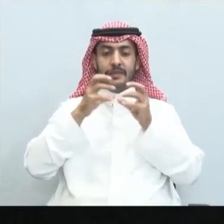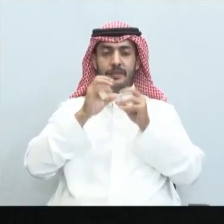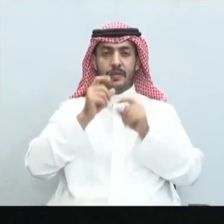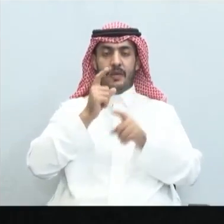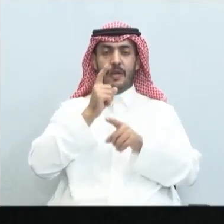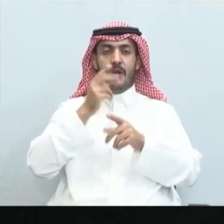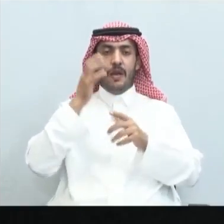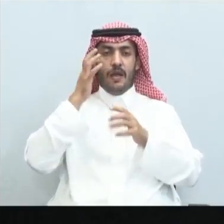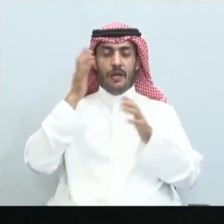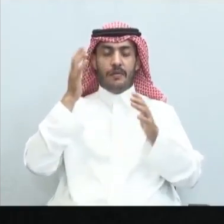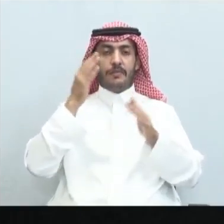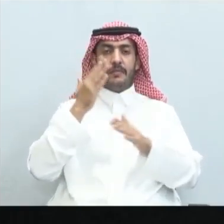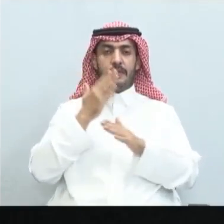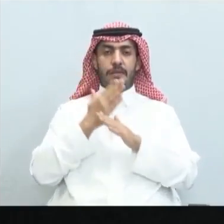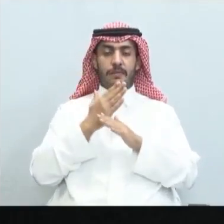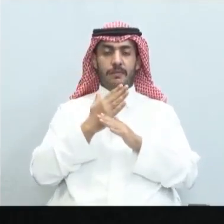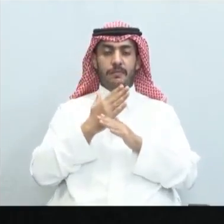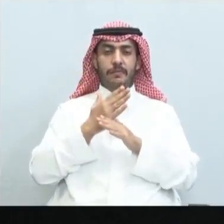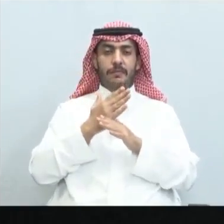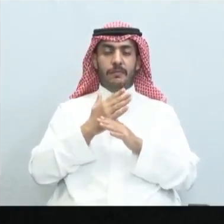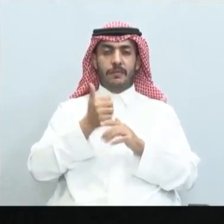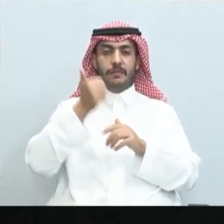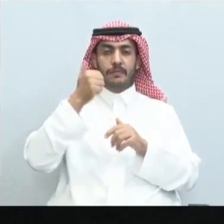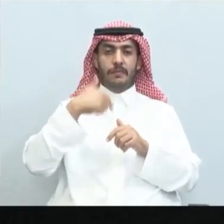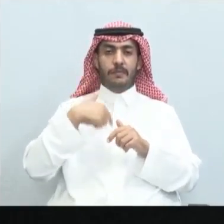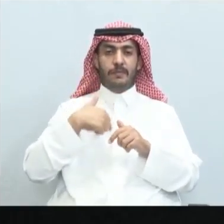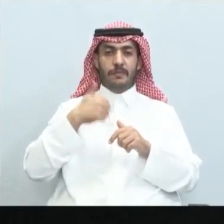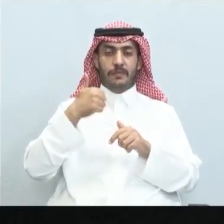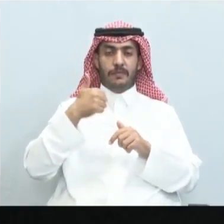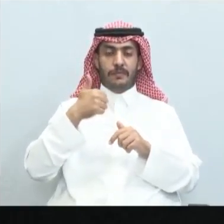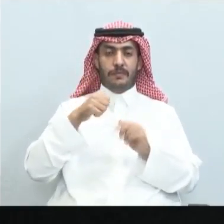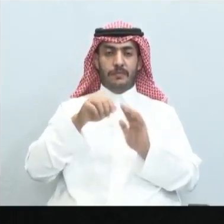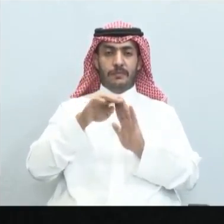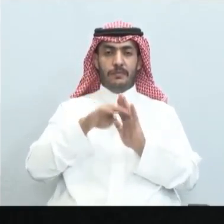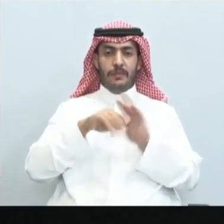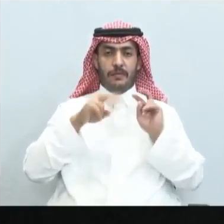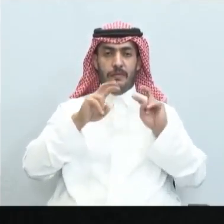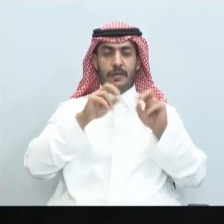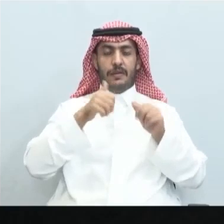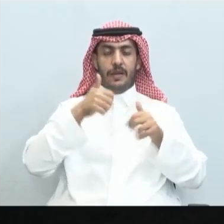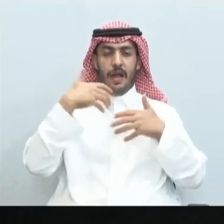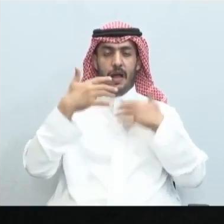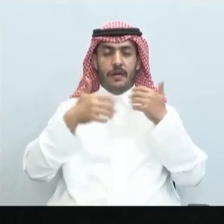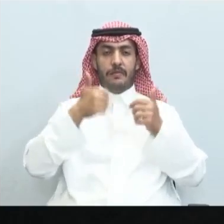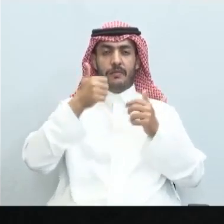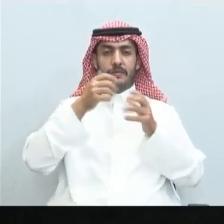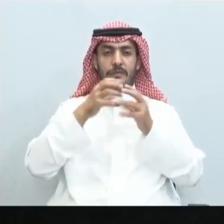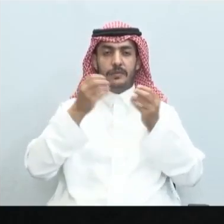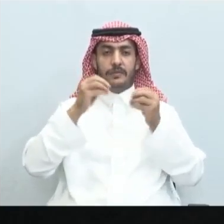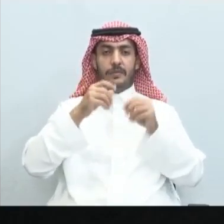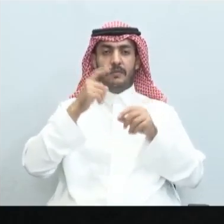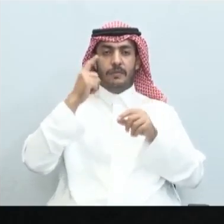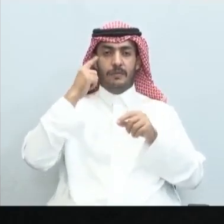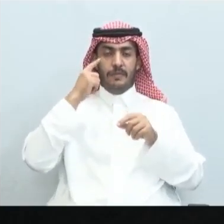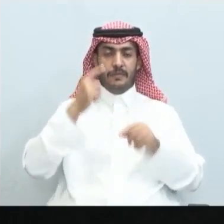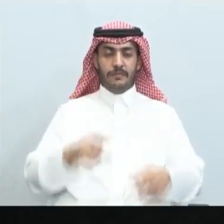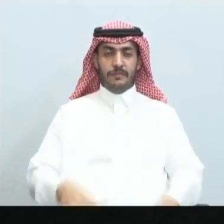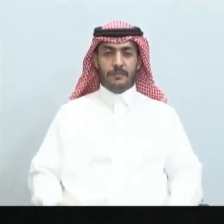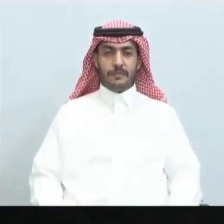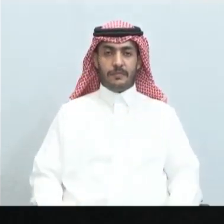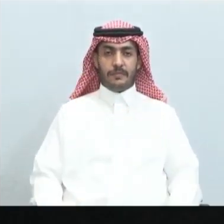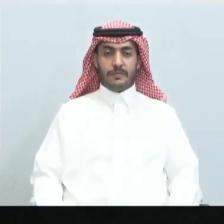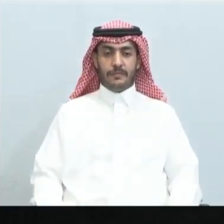العلماء حتى يستطيع البحث والحصول والتقصي على المعارف